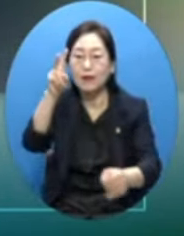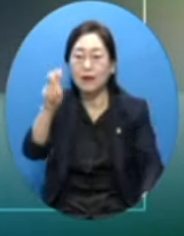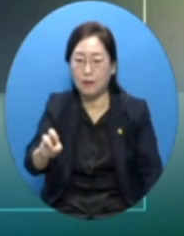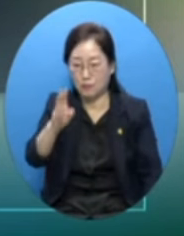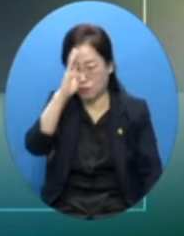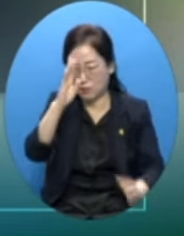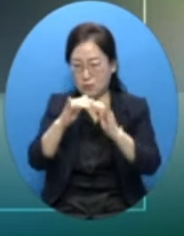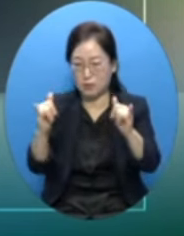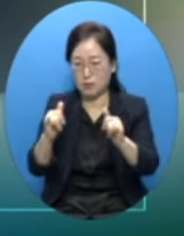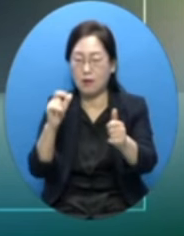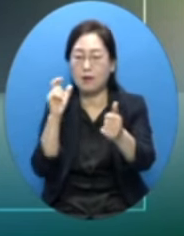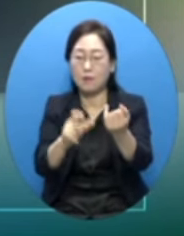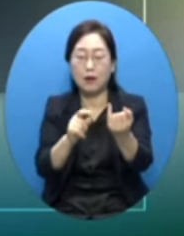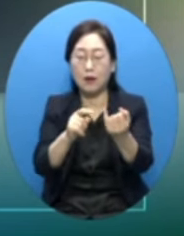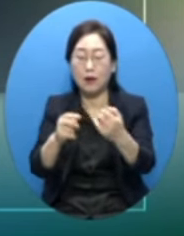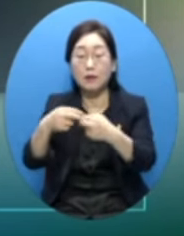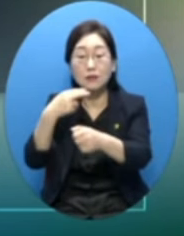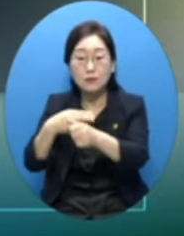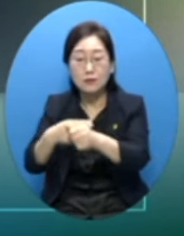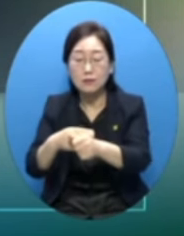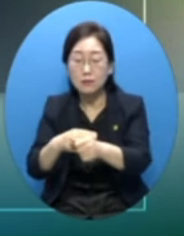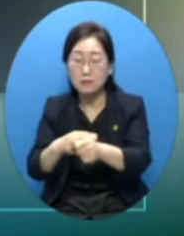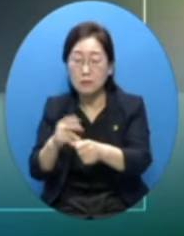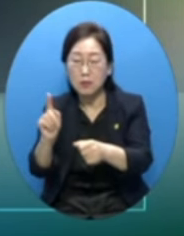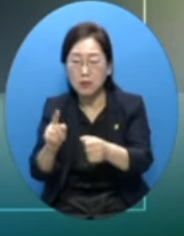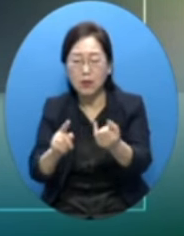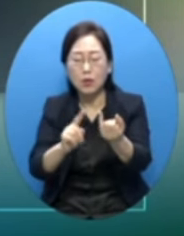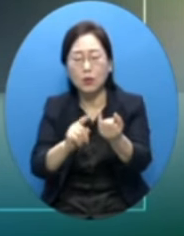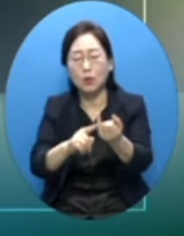놓쳐서 치료를 시도해 볼 수도 없다고 말을